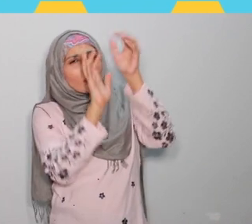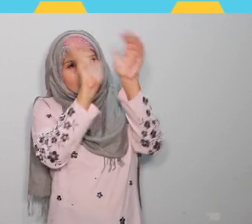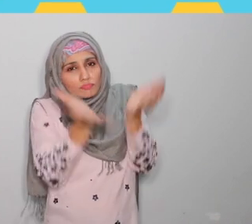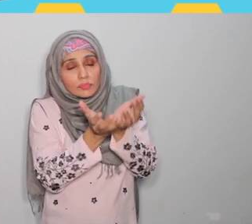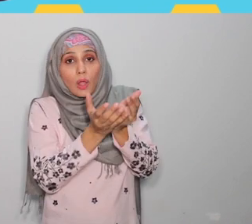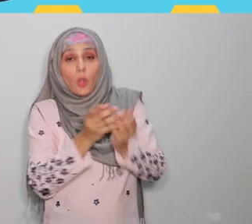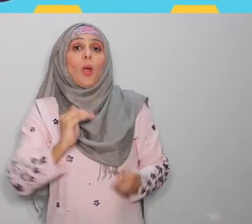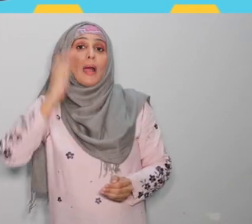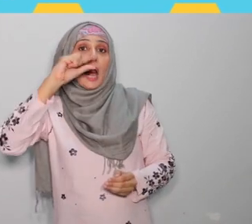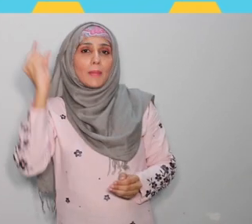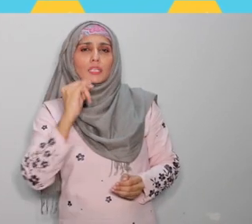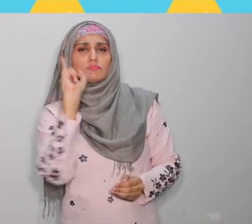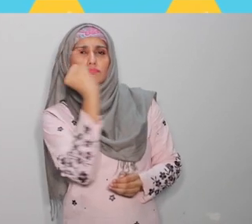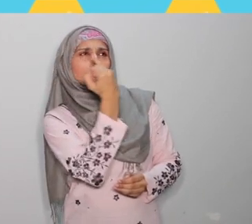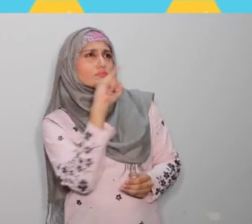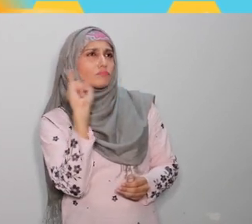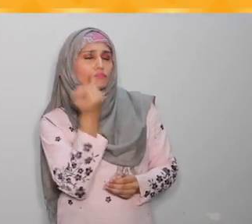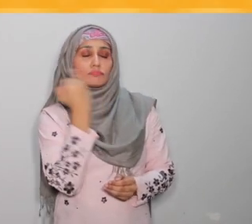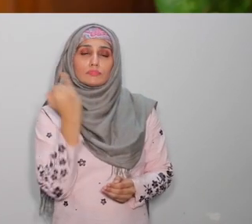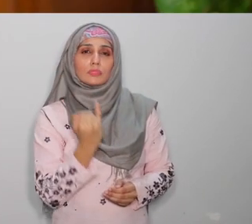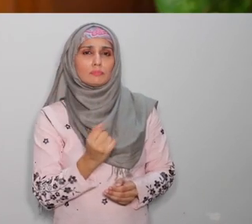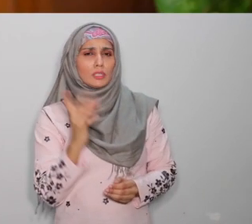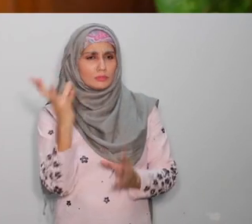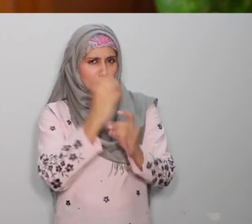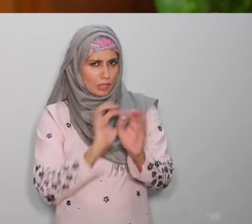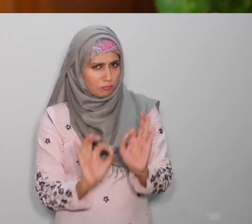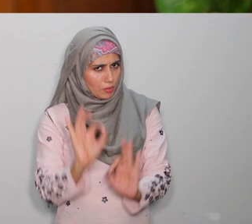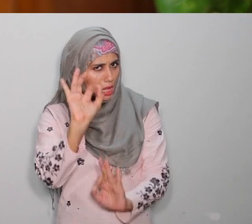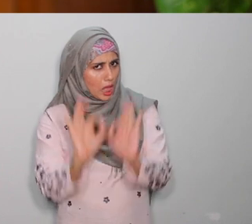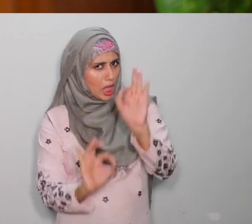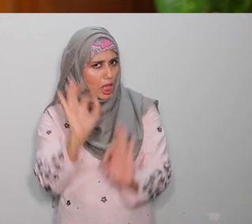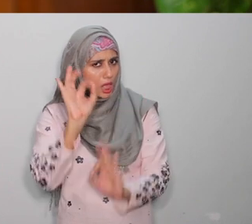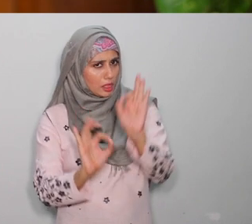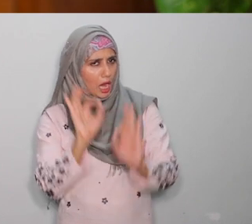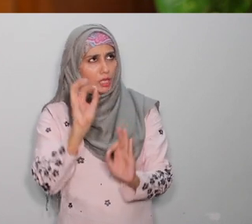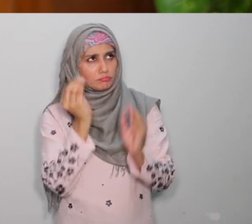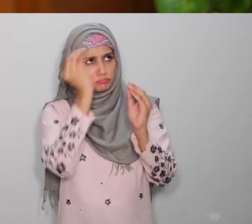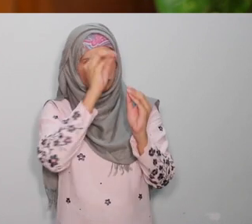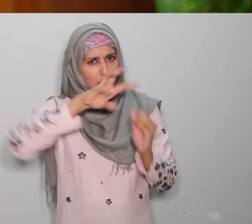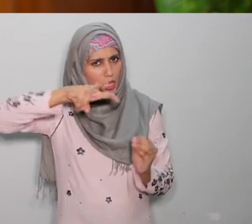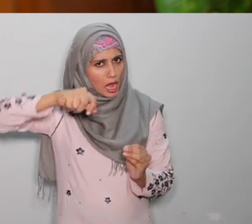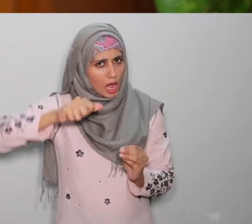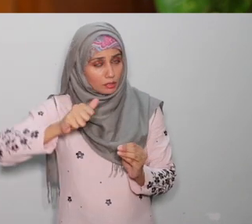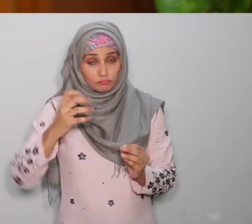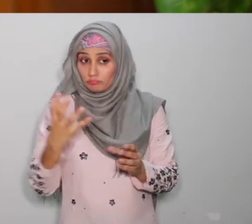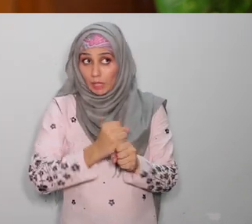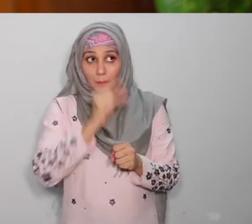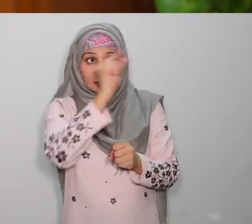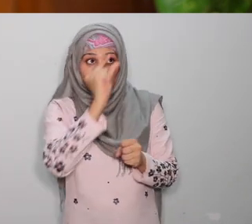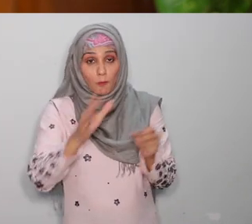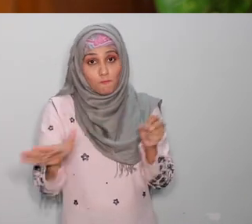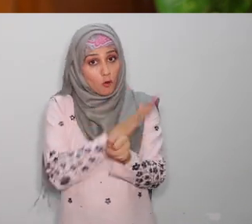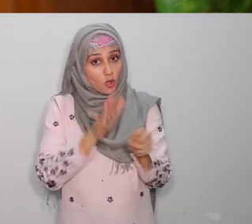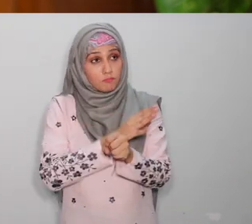भी उनकी निगरानी कर रही थी जरा ध्यान से रस डालो मक्खियों किसी भी हिस्से